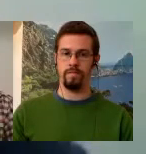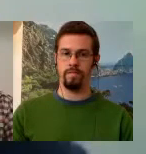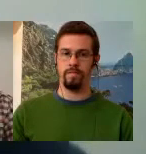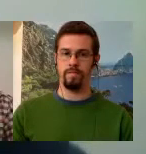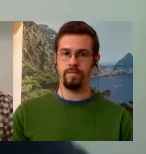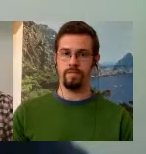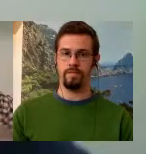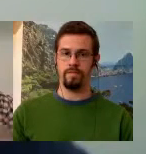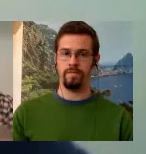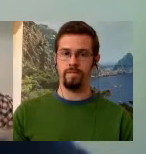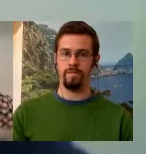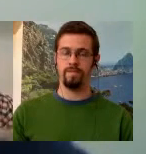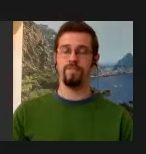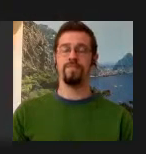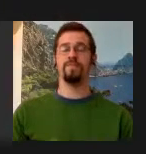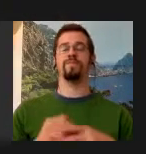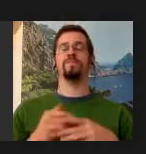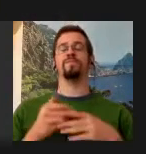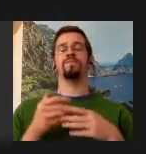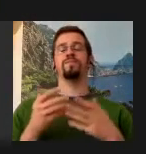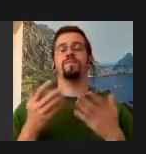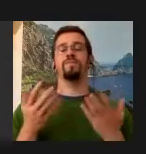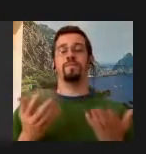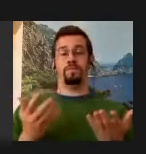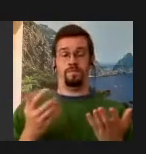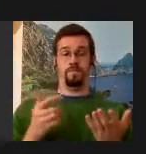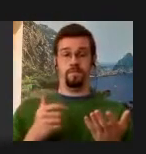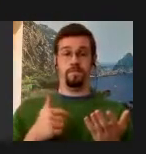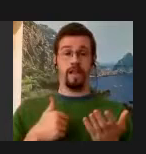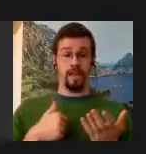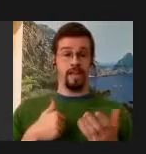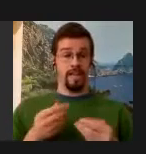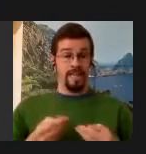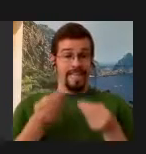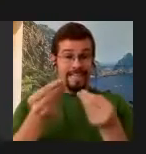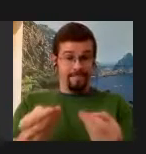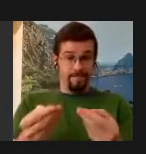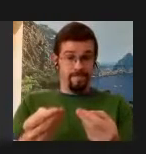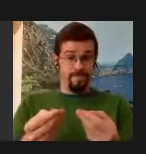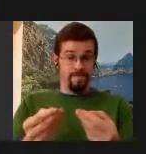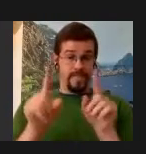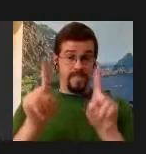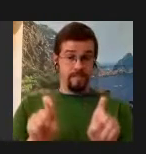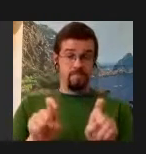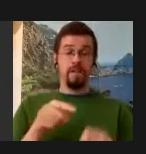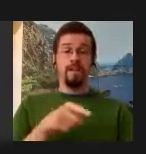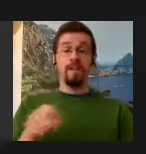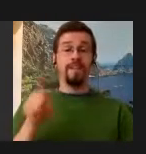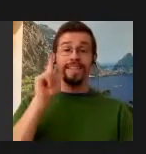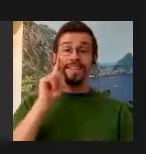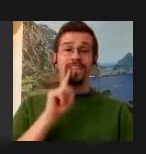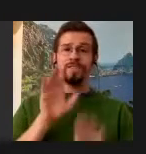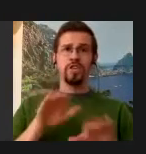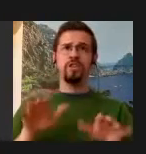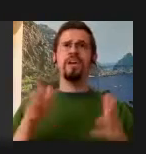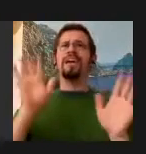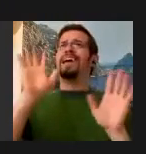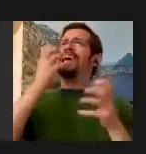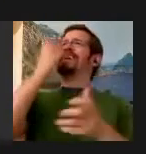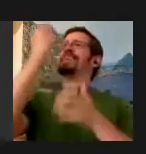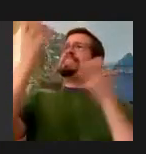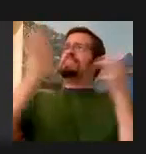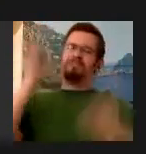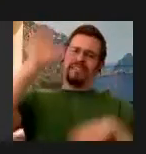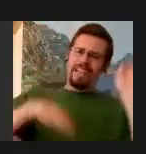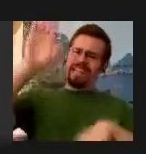جدا. So once I gave them these exams, these deaf children, they were screaming, they were shouting, and they said,